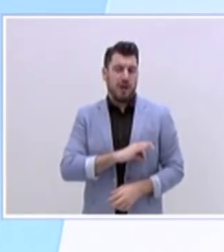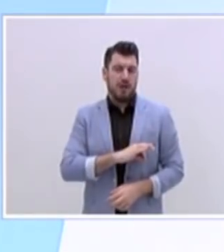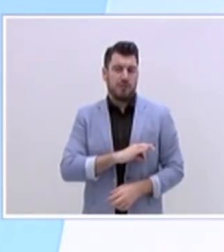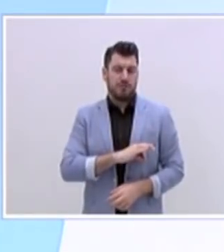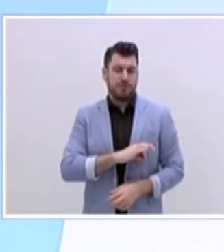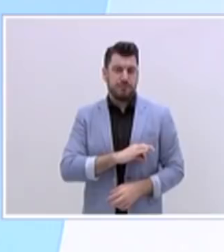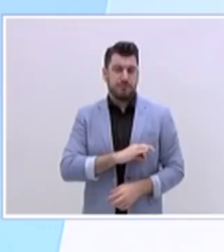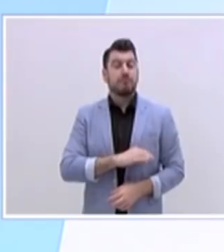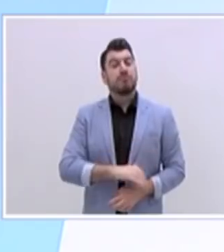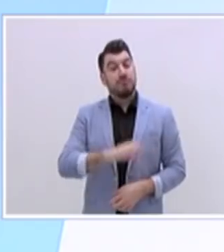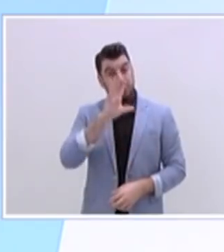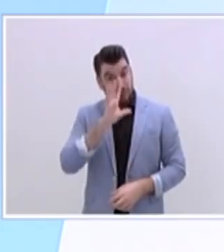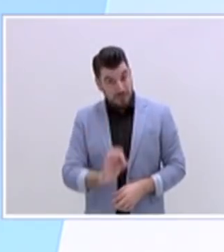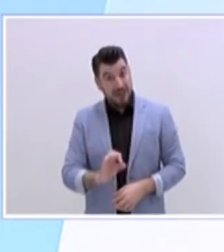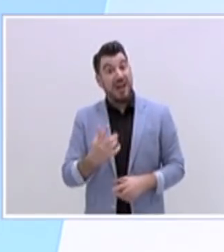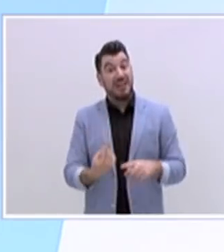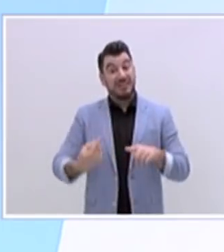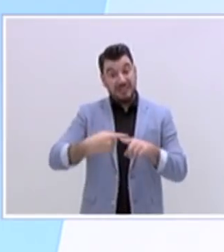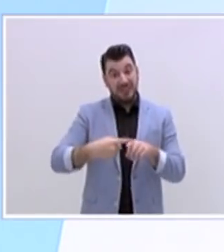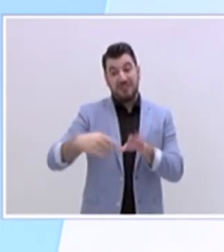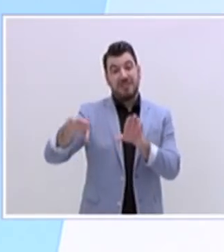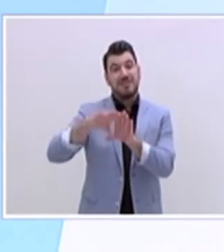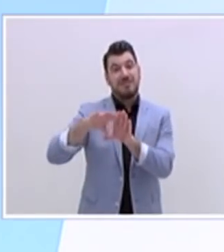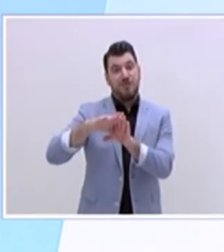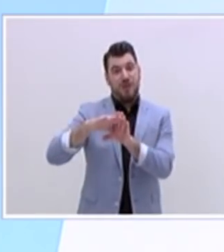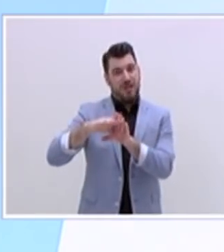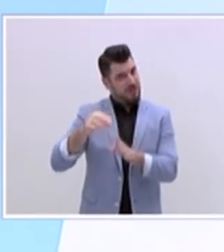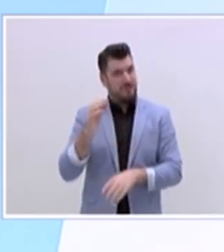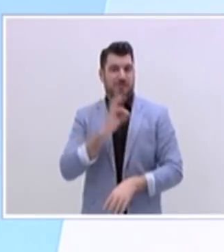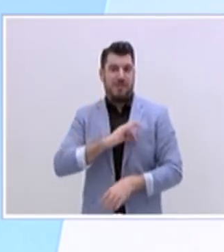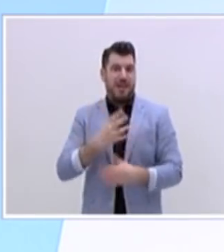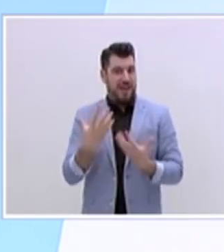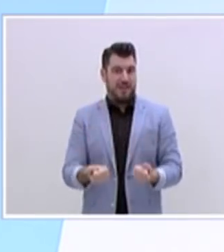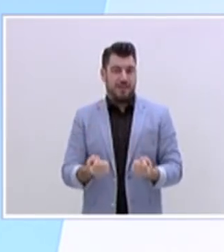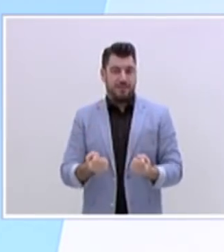προφανώς και γεωπολιτικά. Με το νέο άξονα